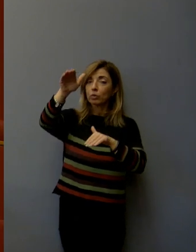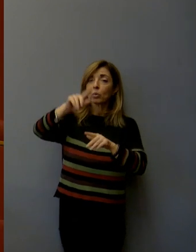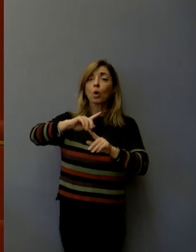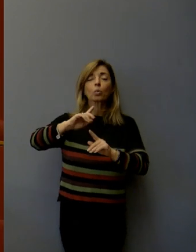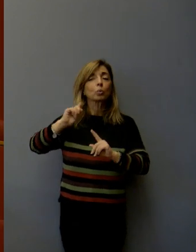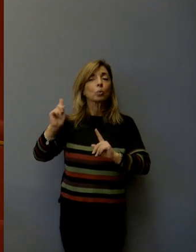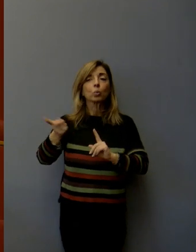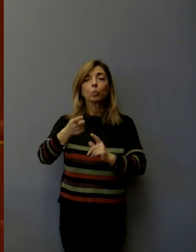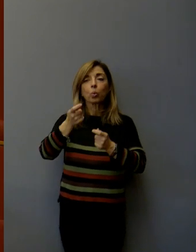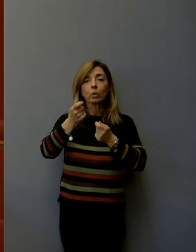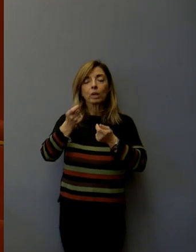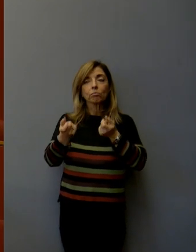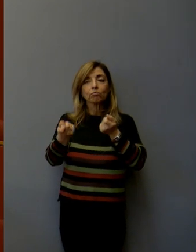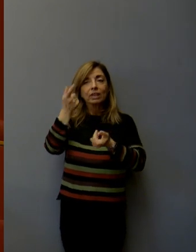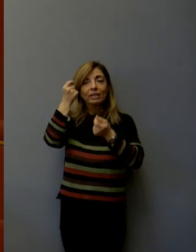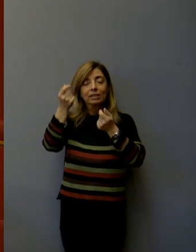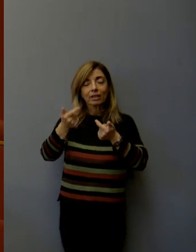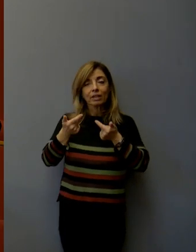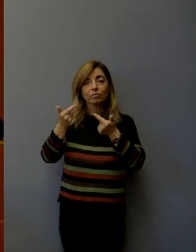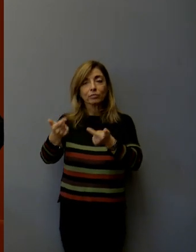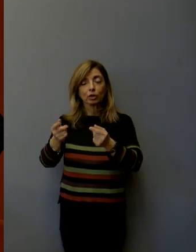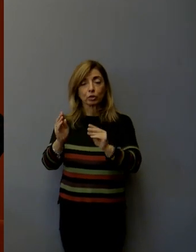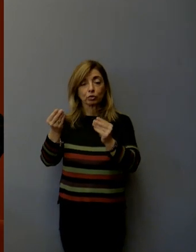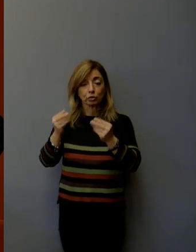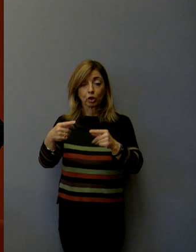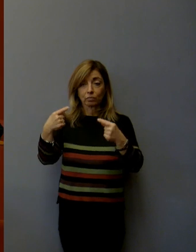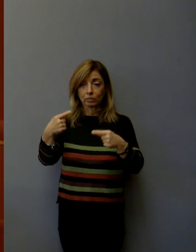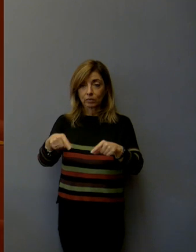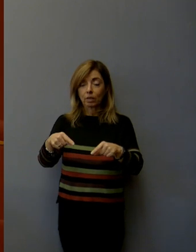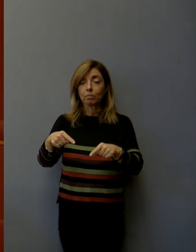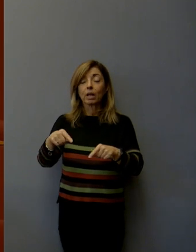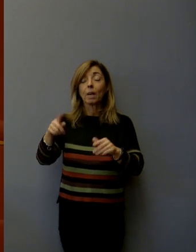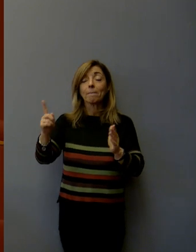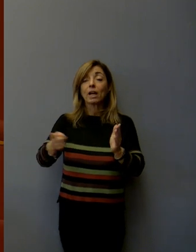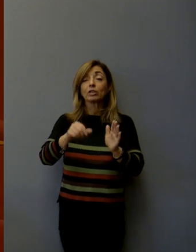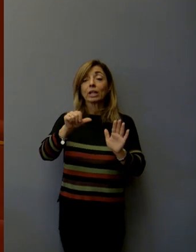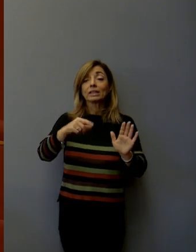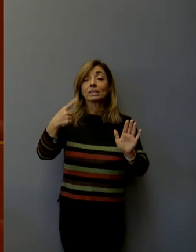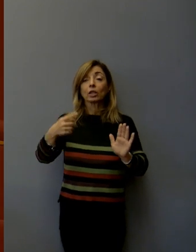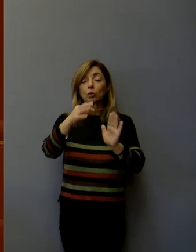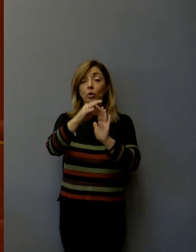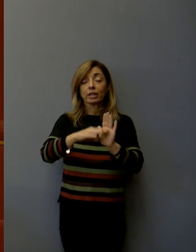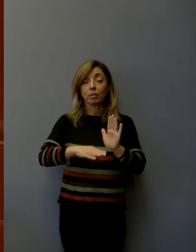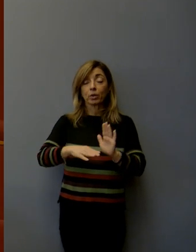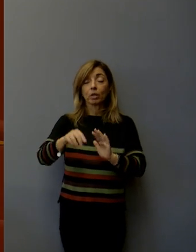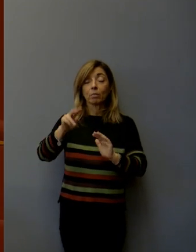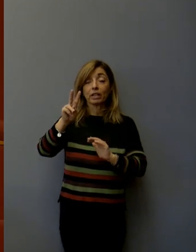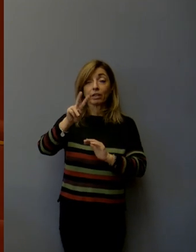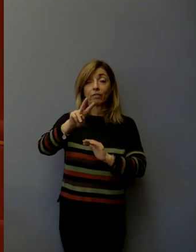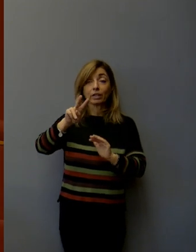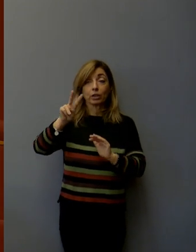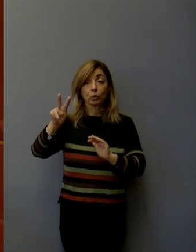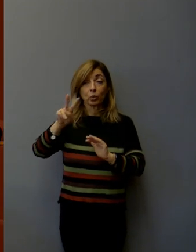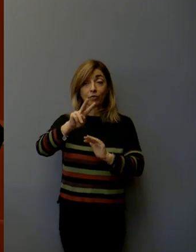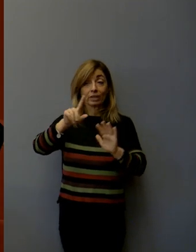giovani e in questo avevamo richiamato la pagina 61 delle linee programmatiche 2022-2027 impegna il sindaco